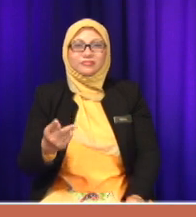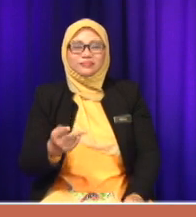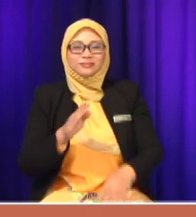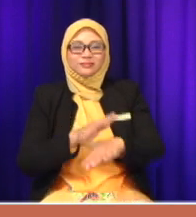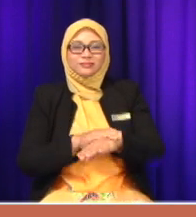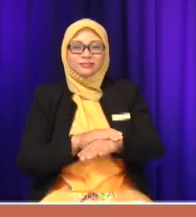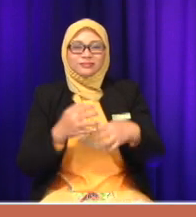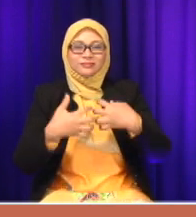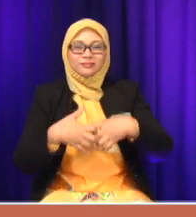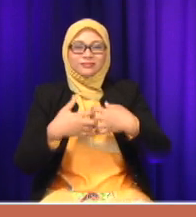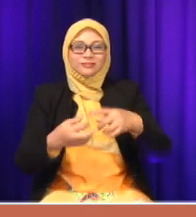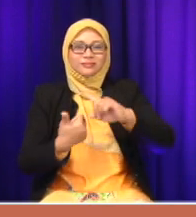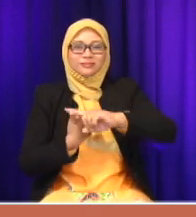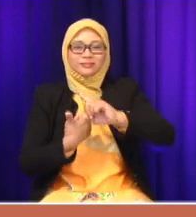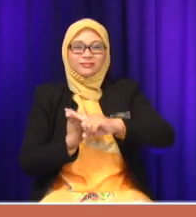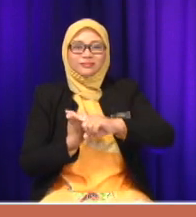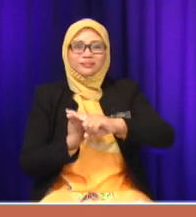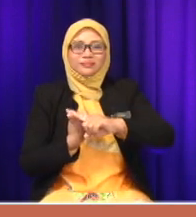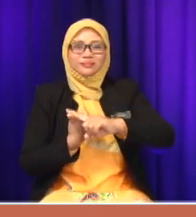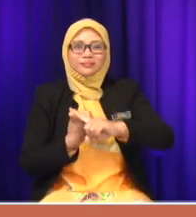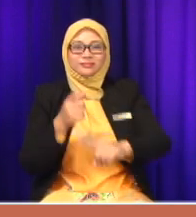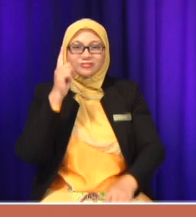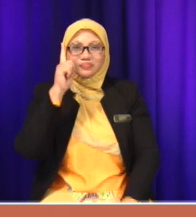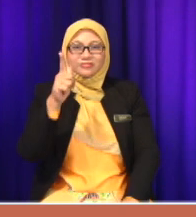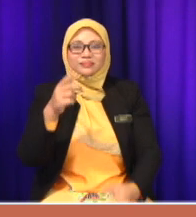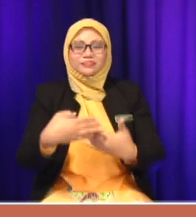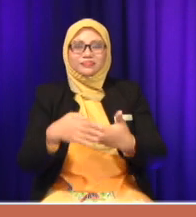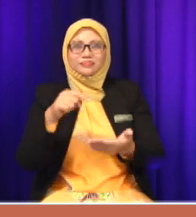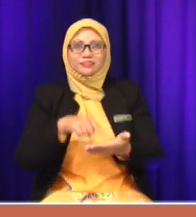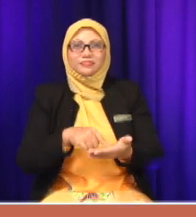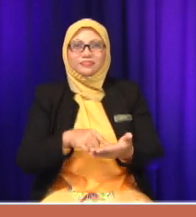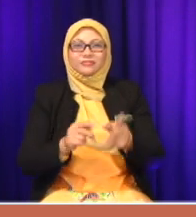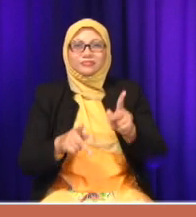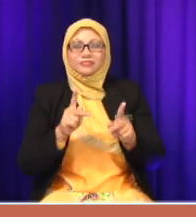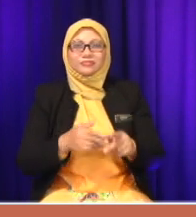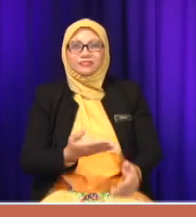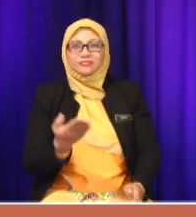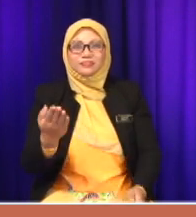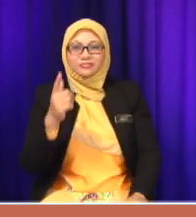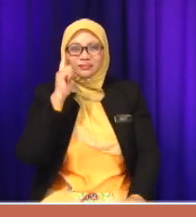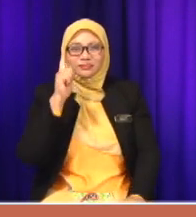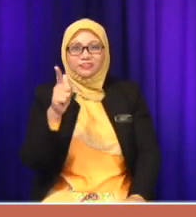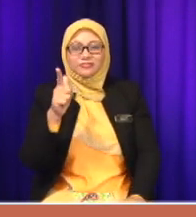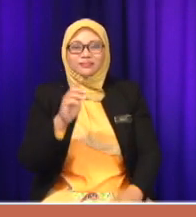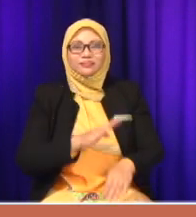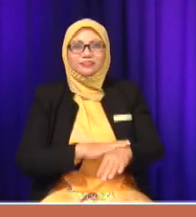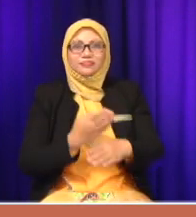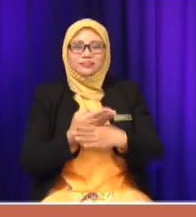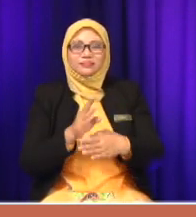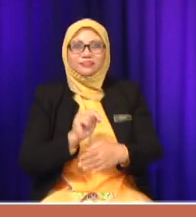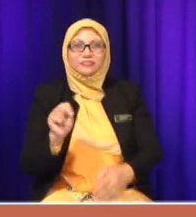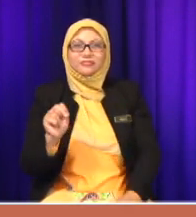iaitu yang pertama okey kita akan lihat selepas pada ni sebab kalau kamu lihat ataupun pelajar lihat pada bahagian bongkah